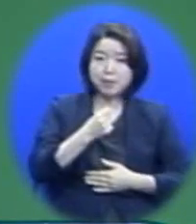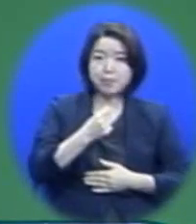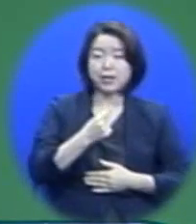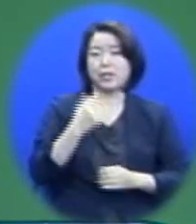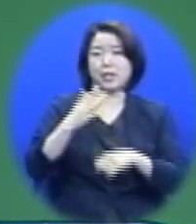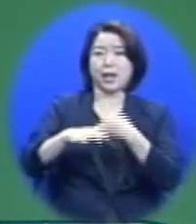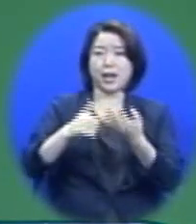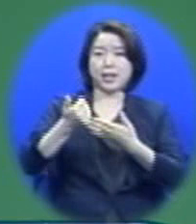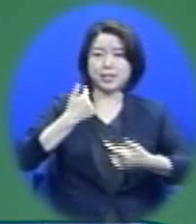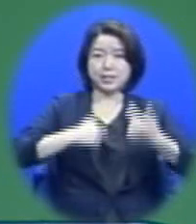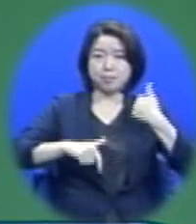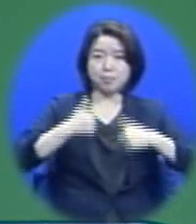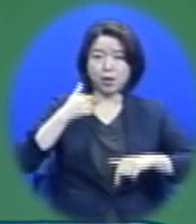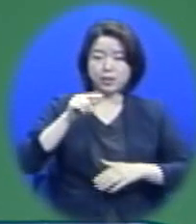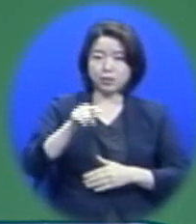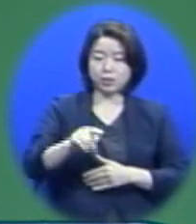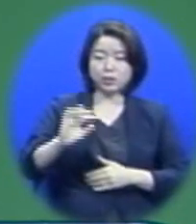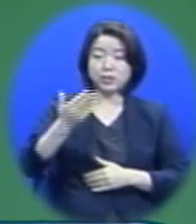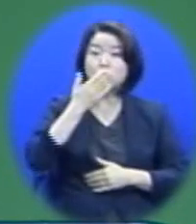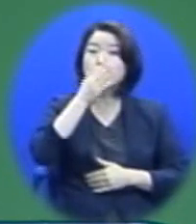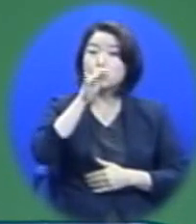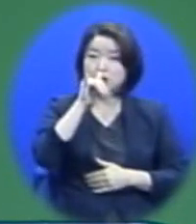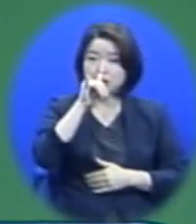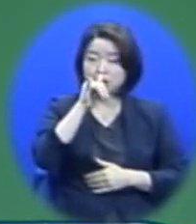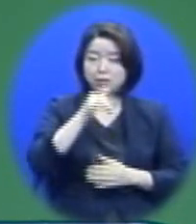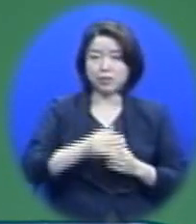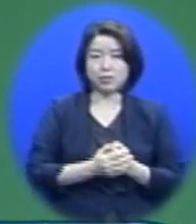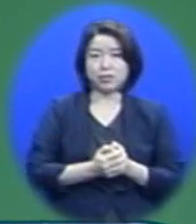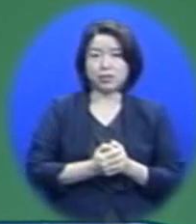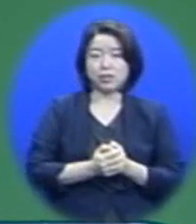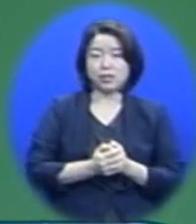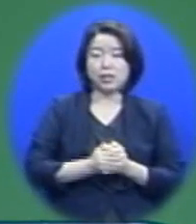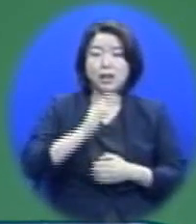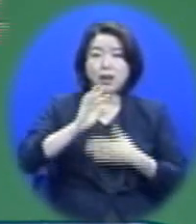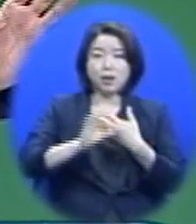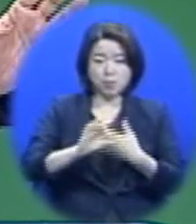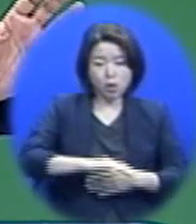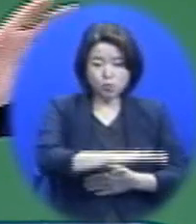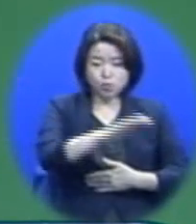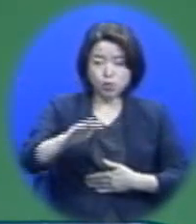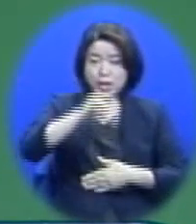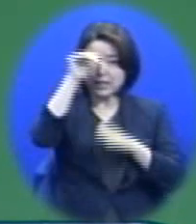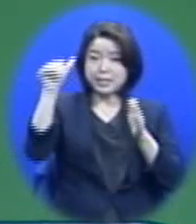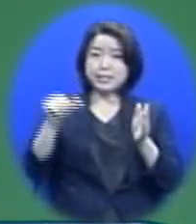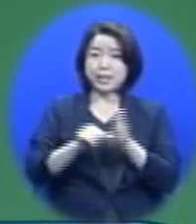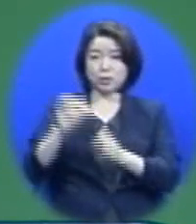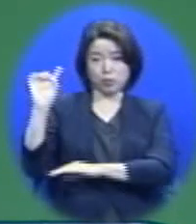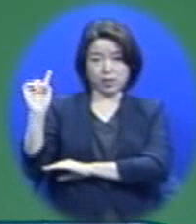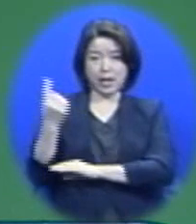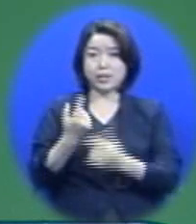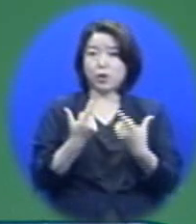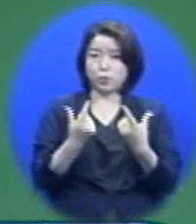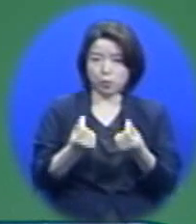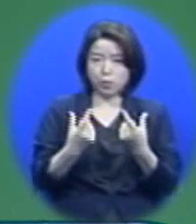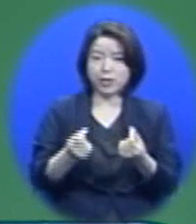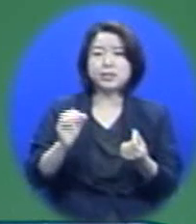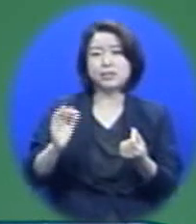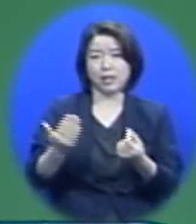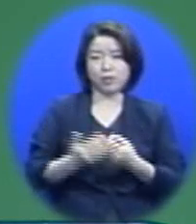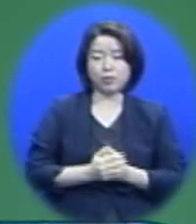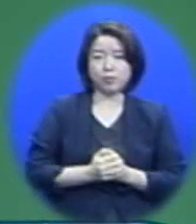하나님이 기뻐하시는 것이 될 수 있다면 그러면 우리의 인생도 다윗과 같아지는 것입니다.